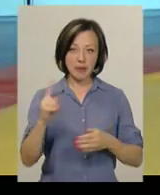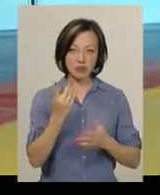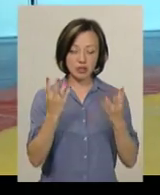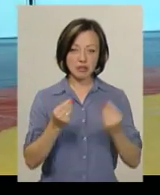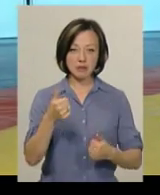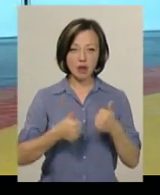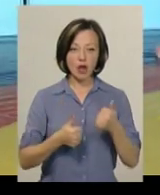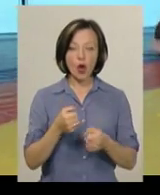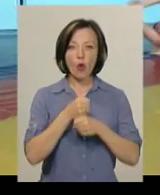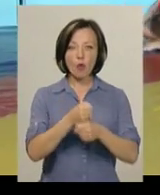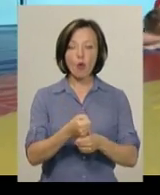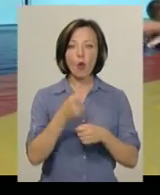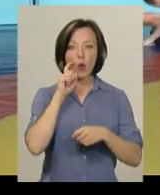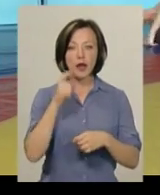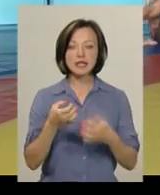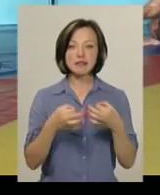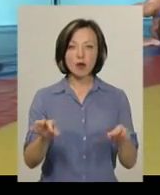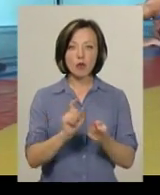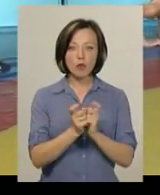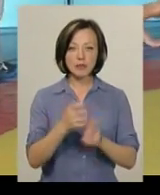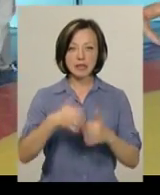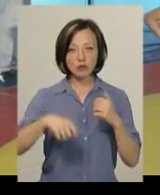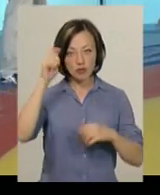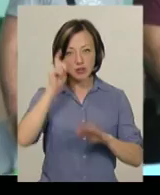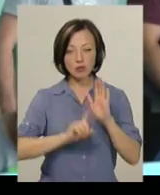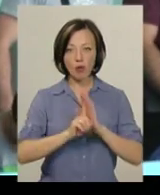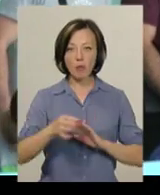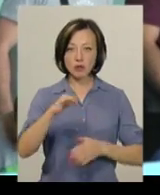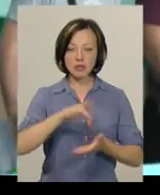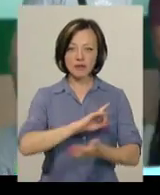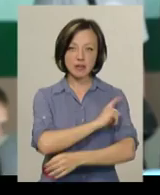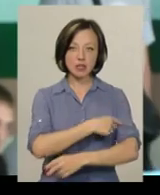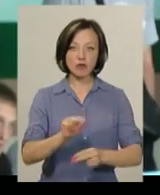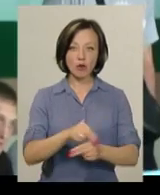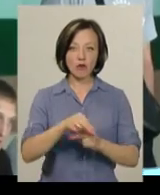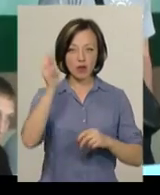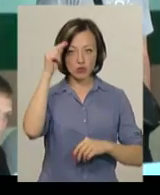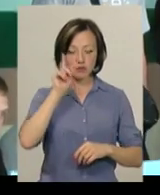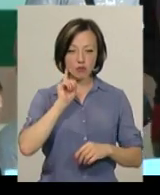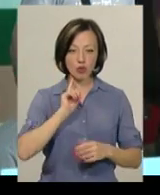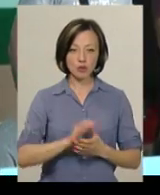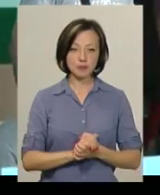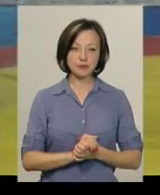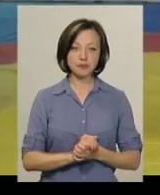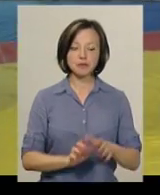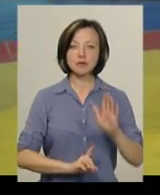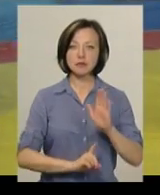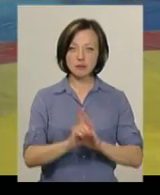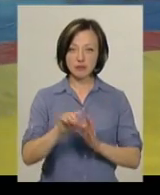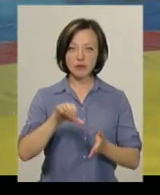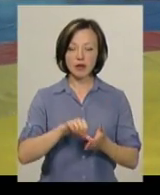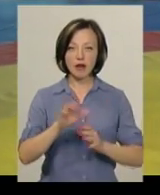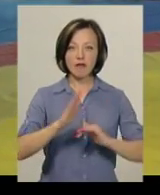Кубок України з вільної боротьби серед чоловіків стартував сьогодні у Хмельницькому обласному центрі фізичного виховання учнівської молоді. Розпочали учасники